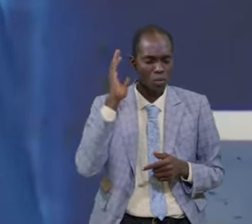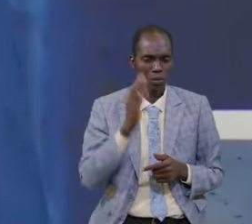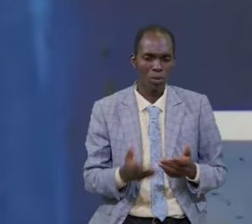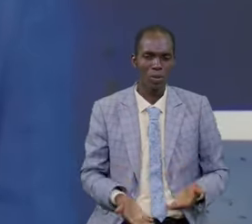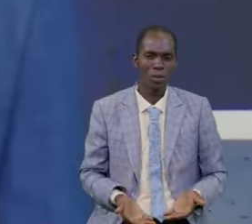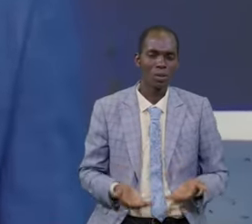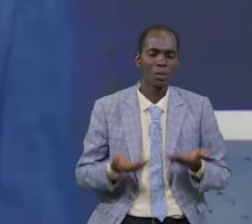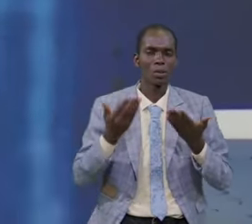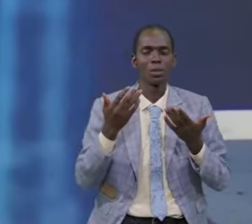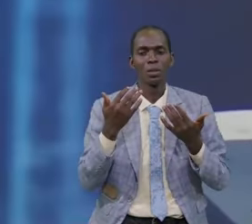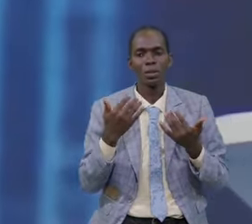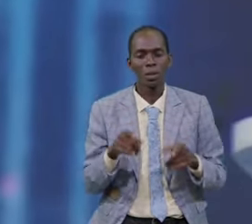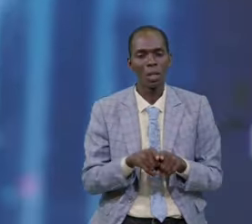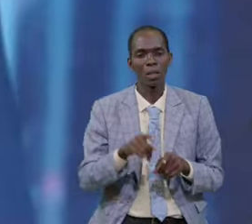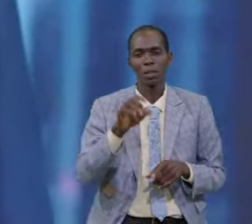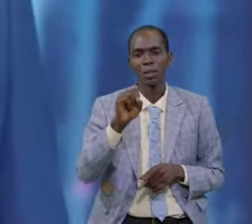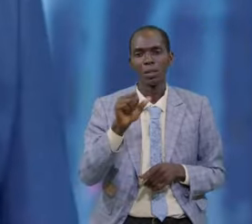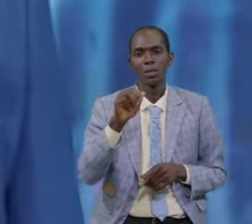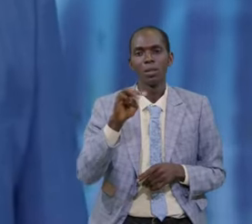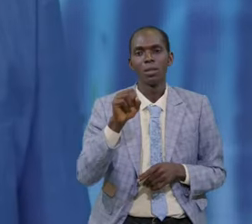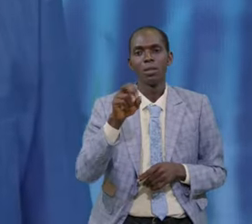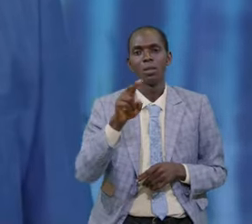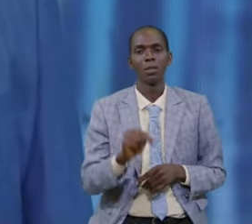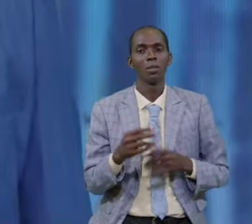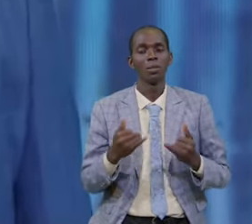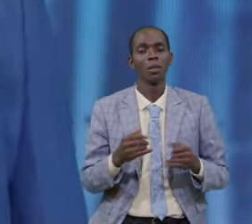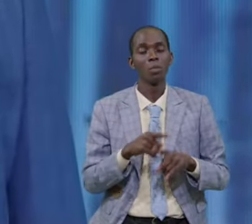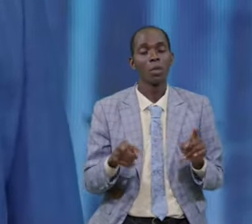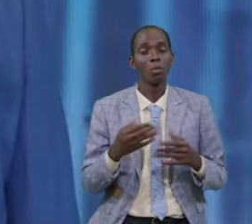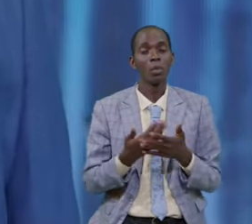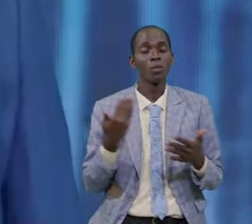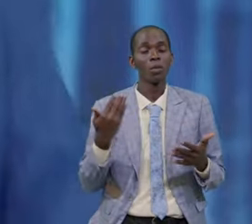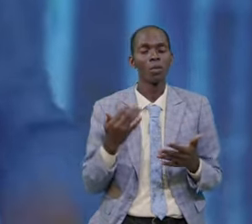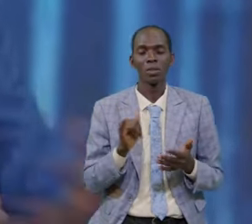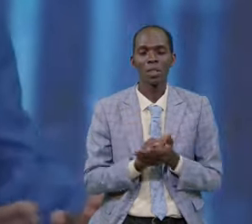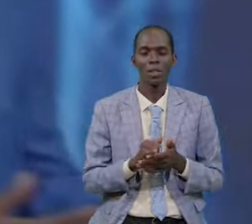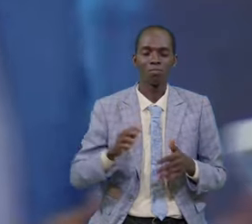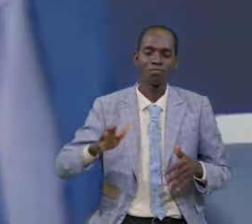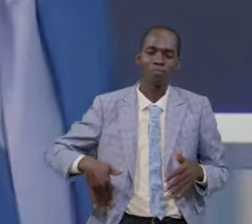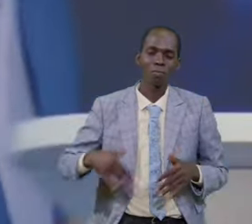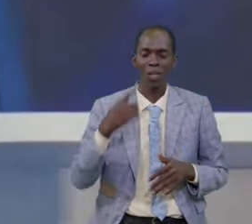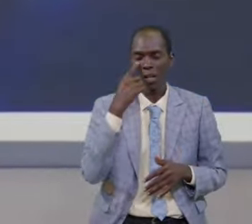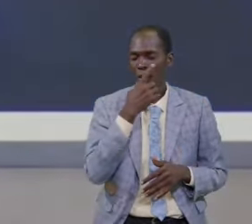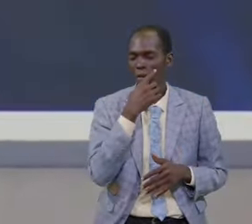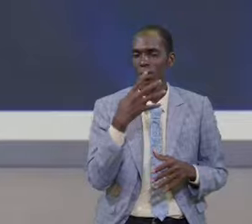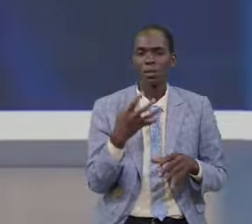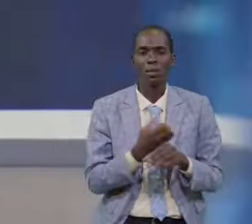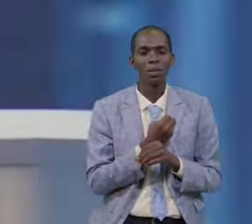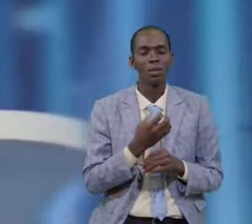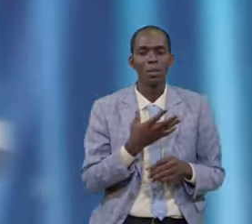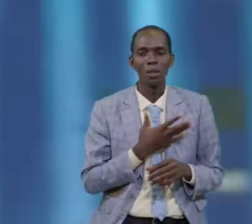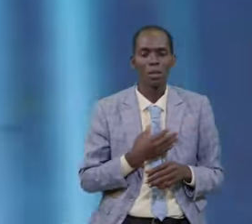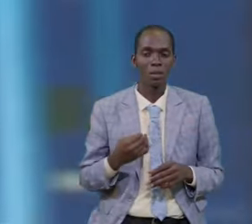Samson. Ses yeux étaient déjà partis, la force était partie. Comme tu te